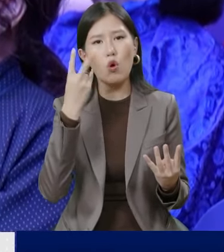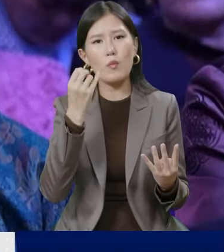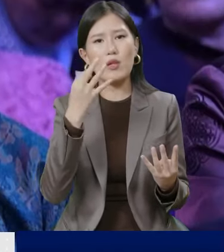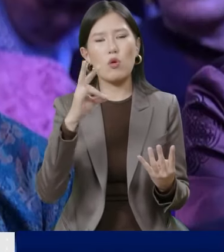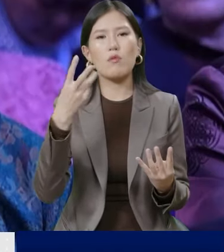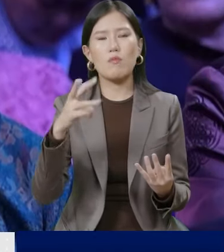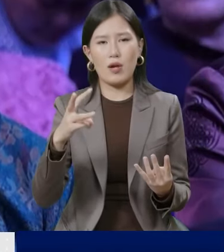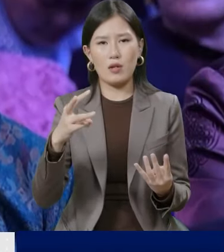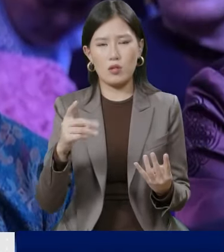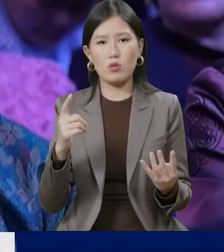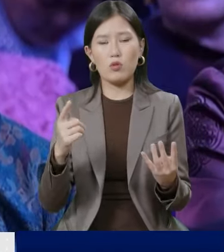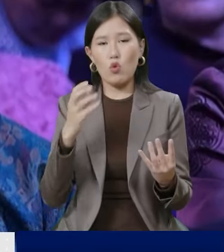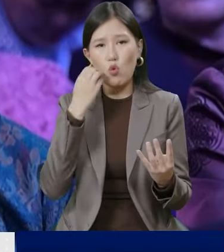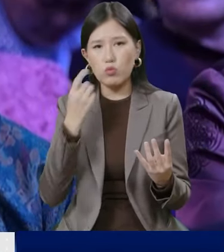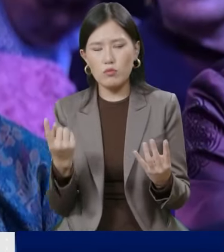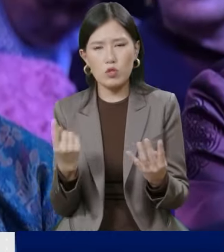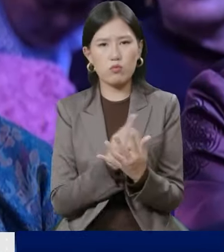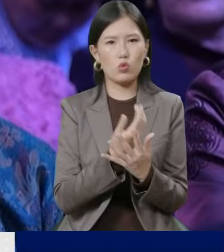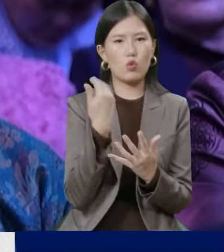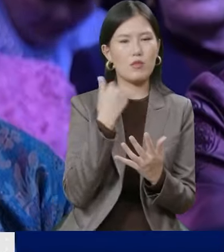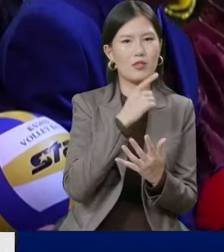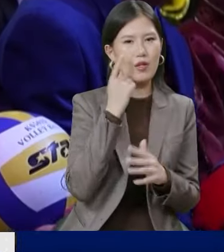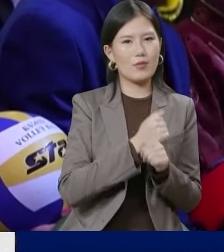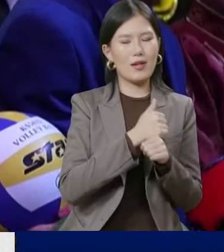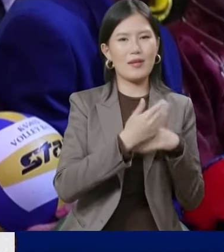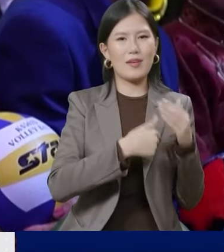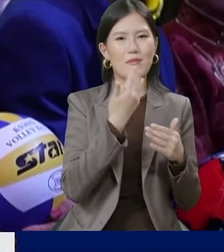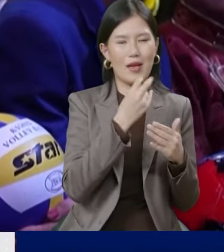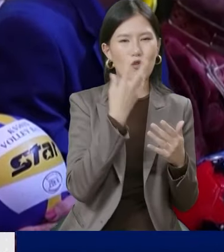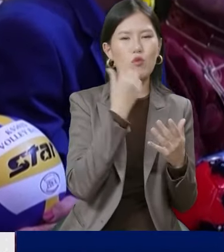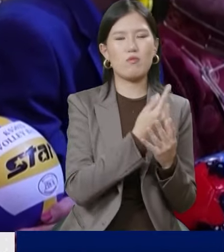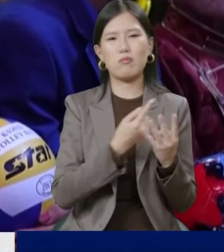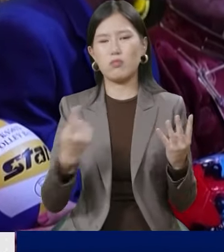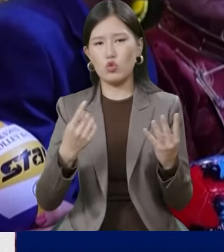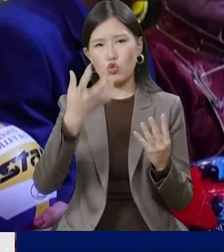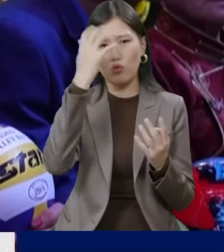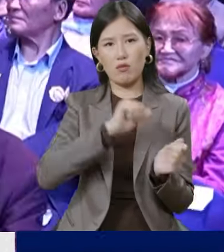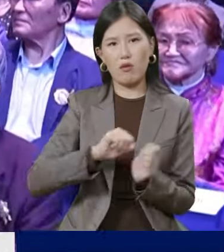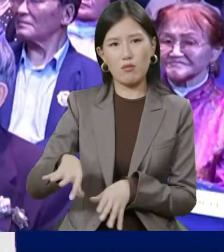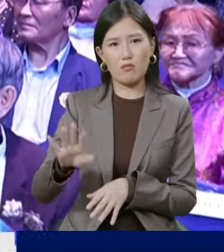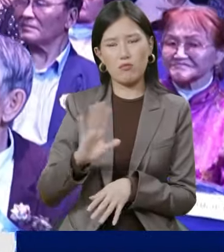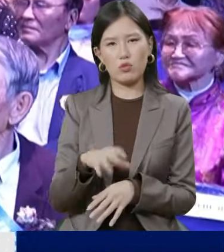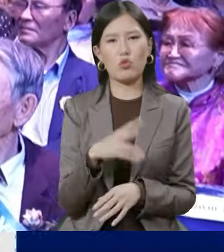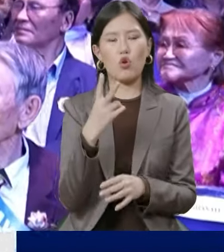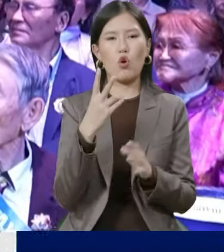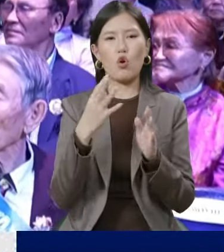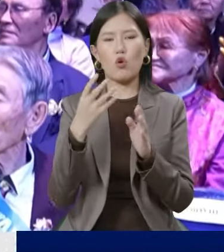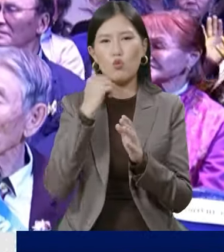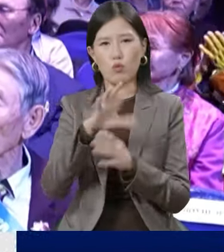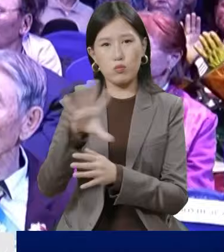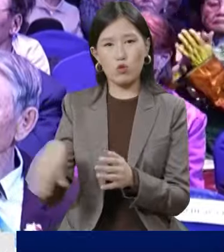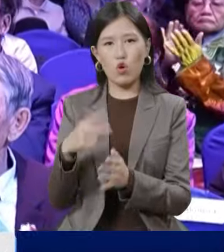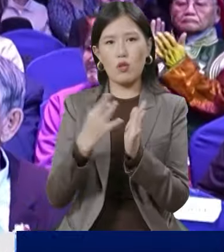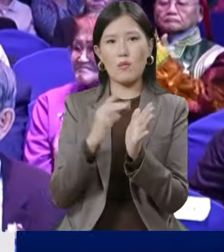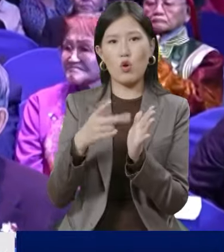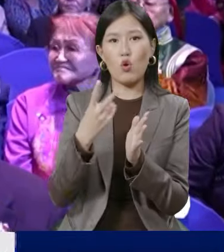бүтээн байгуулалтын төлөө залуунаас хүч хөдөлмөрөөр зориулсан Ахмадуудад төрийн бодлого ээлгүй байна. Нийт Ахмадуудын 28.2% нь амжиргааны